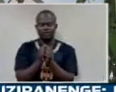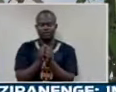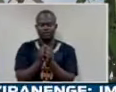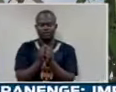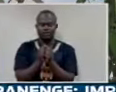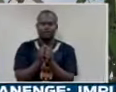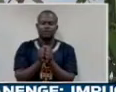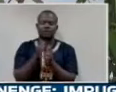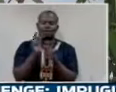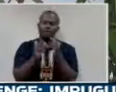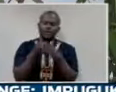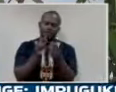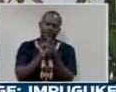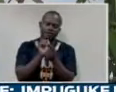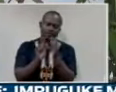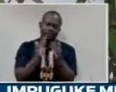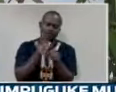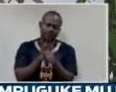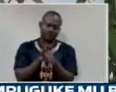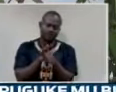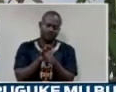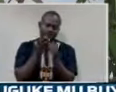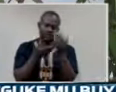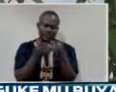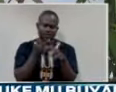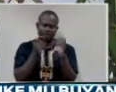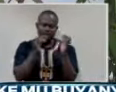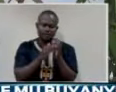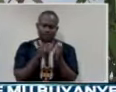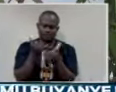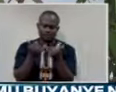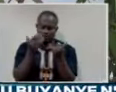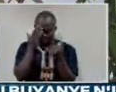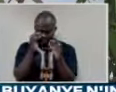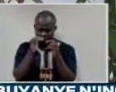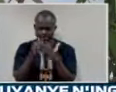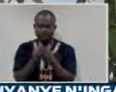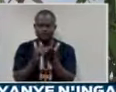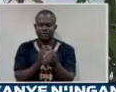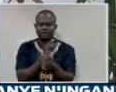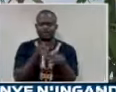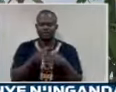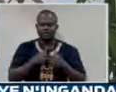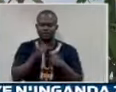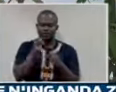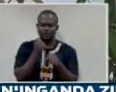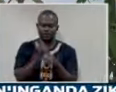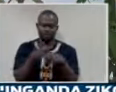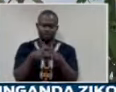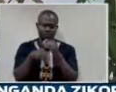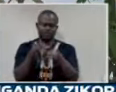abahanzi nibo bantu bahura n'abantu benshi mu bitaramo, kandi ngira ngo urabizi ko abahanzi nyarwanda batakora mu